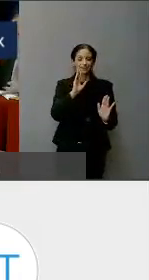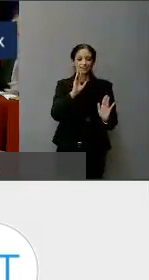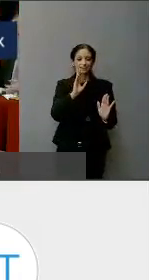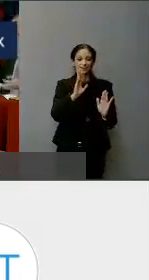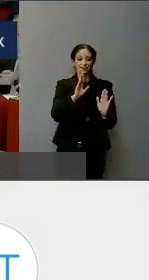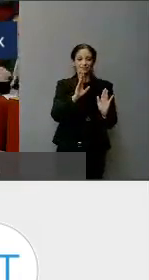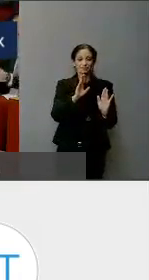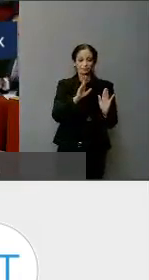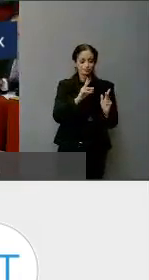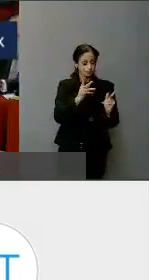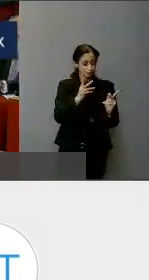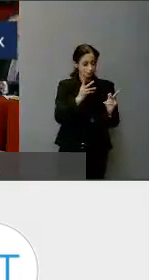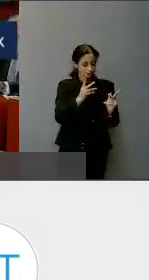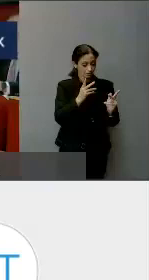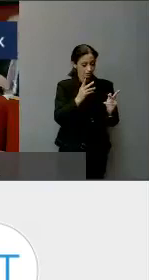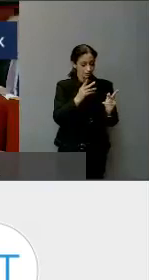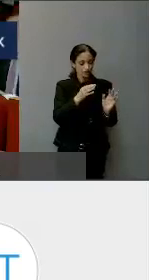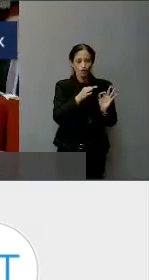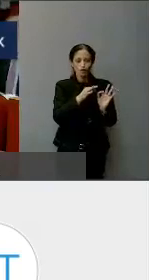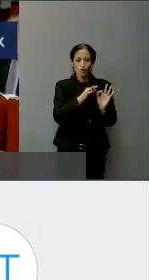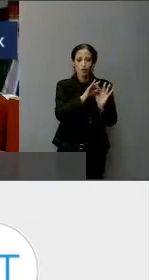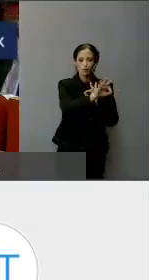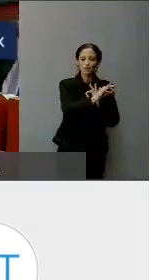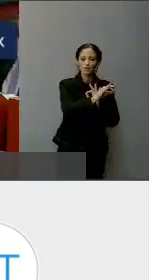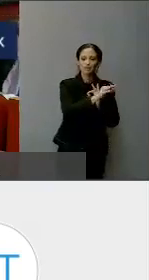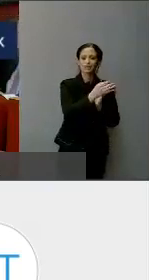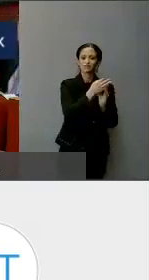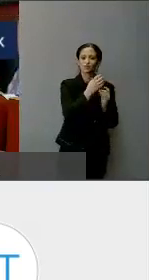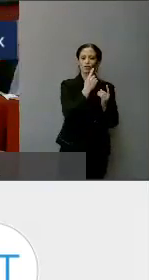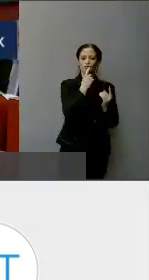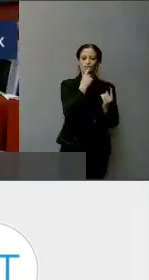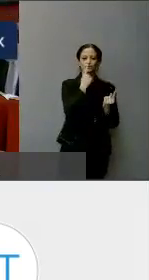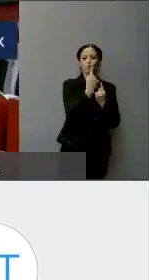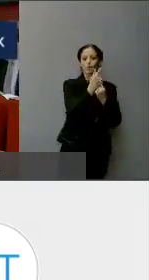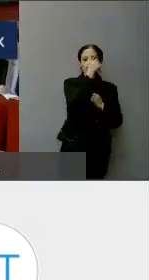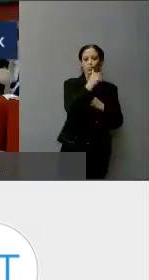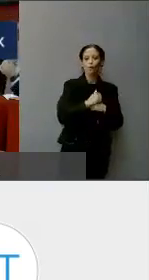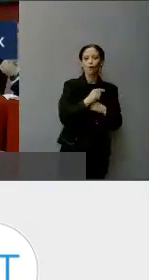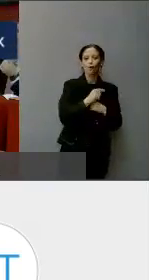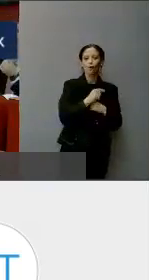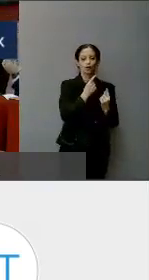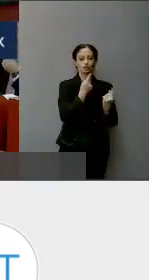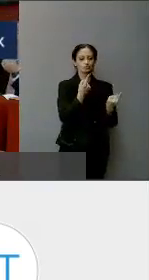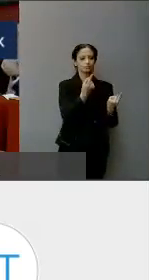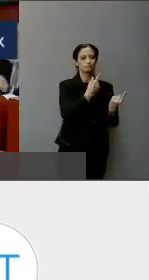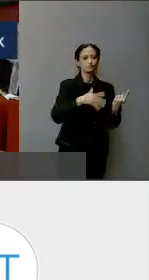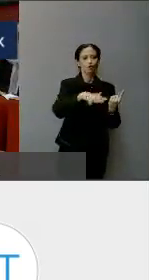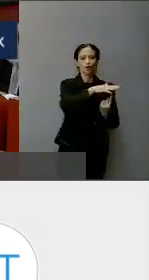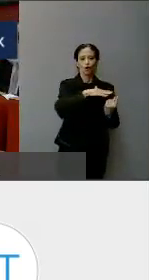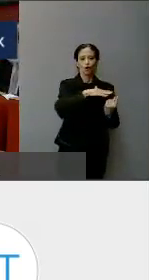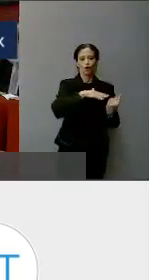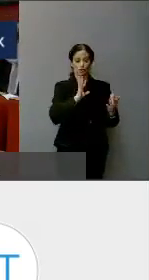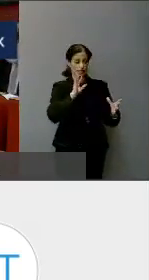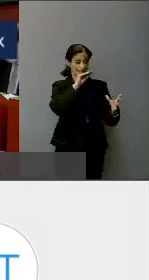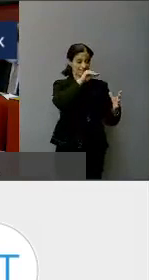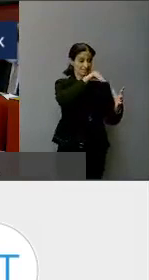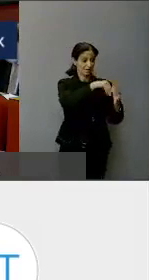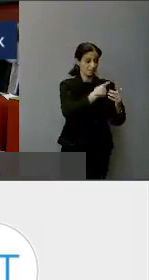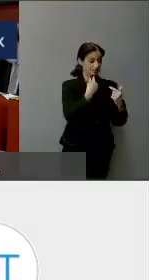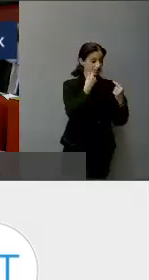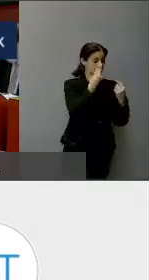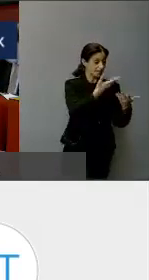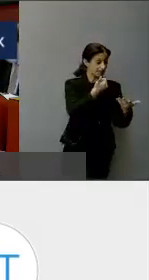le funzioni biologiche dell'ecosistema in cui vengono inseriti ed arrecare il minimo danno